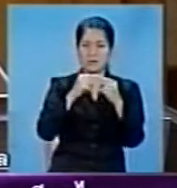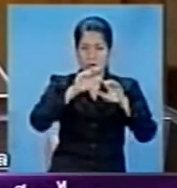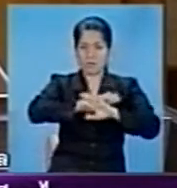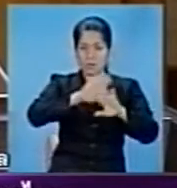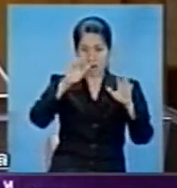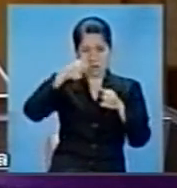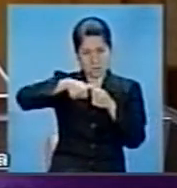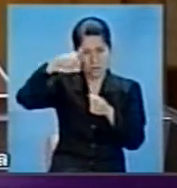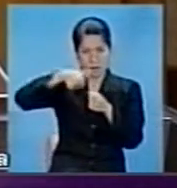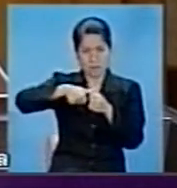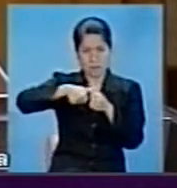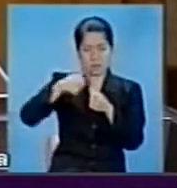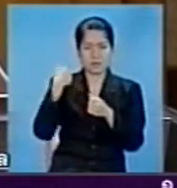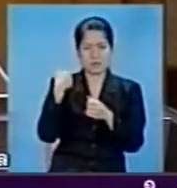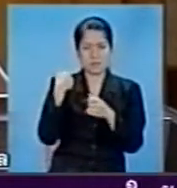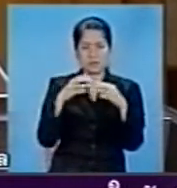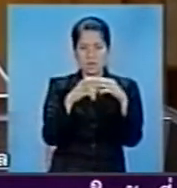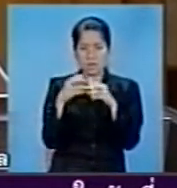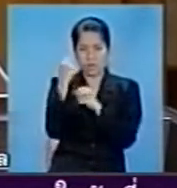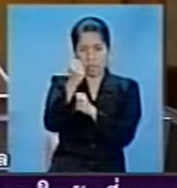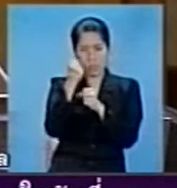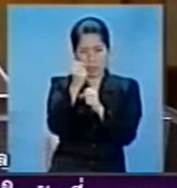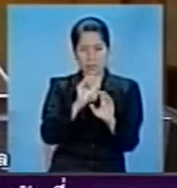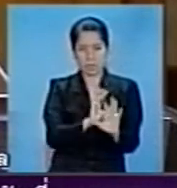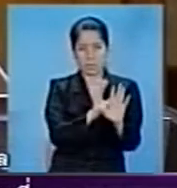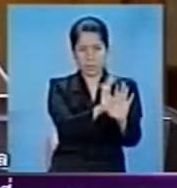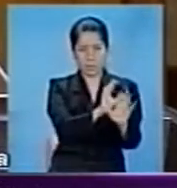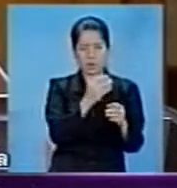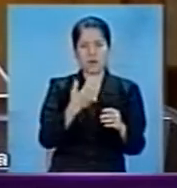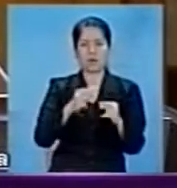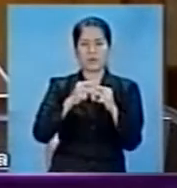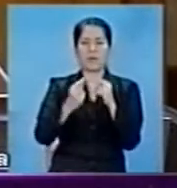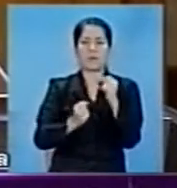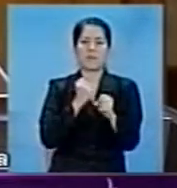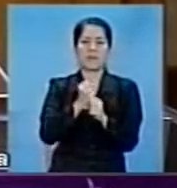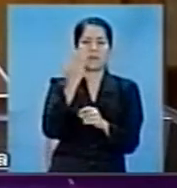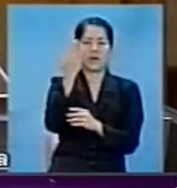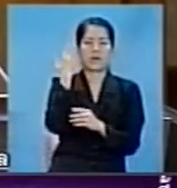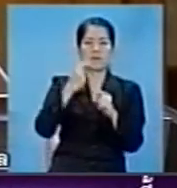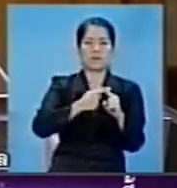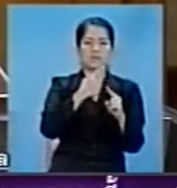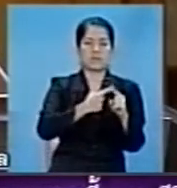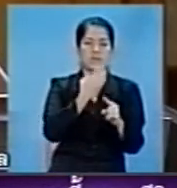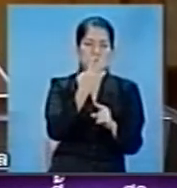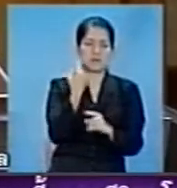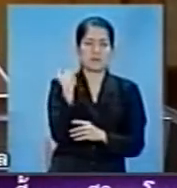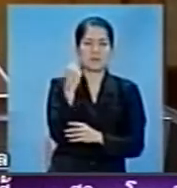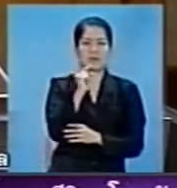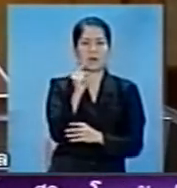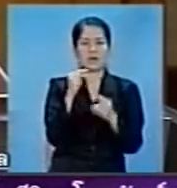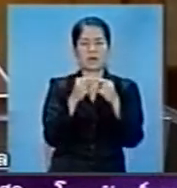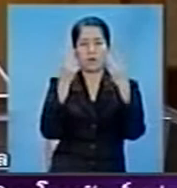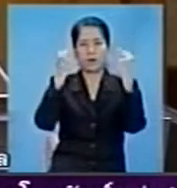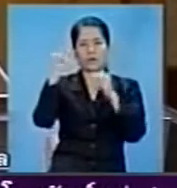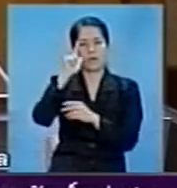ำได้แล้วการปลุกเร้าในช่วงเดือนเมษายนปีที่แล้วที่ท่านอดีตนายกมีการวิดีโ